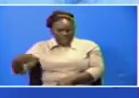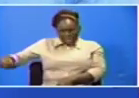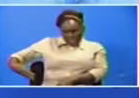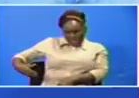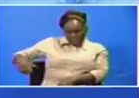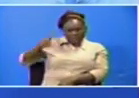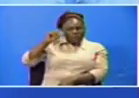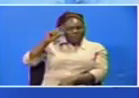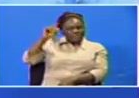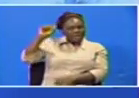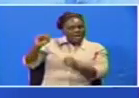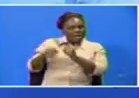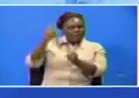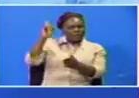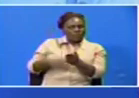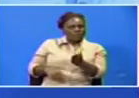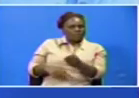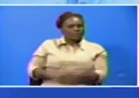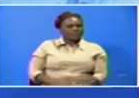kunani Mombasa na Alikiba.